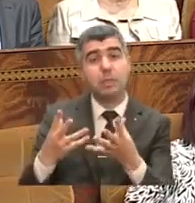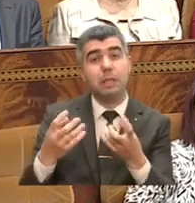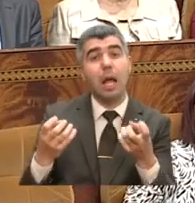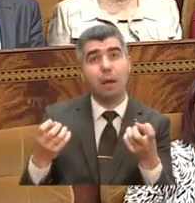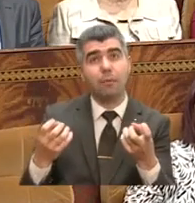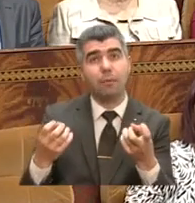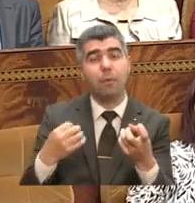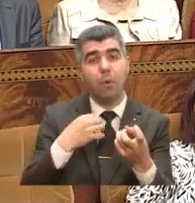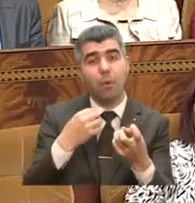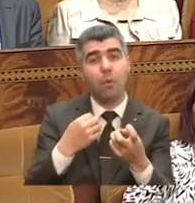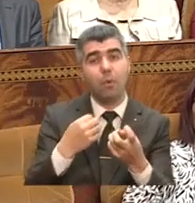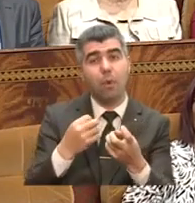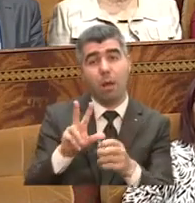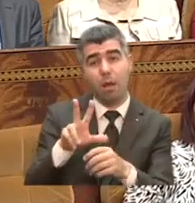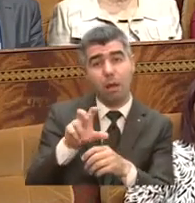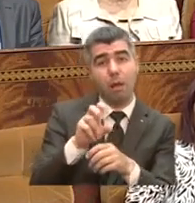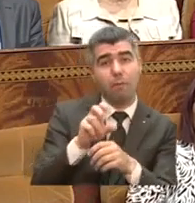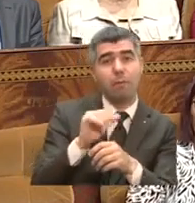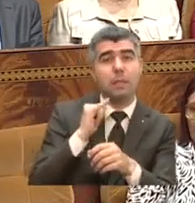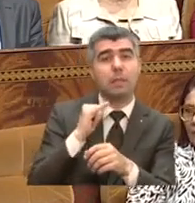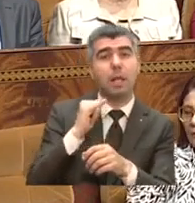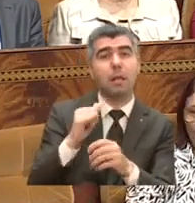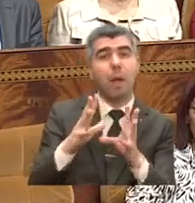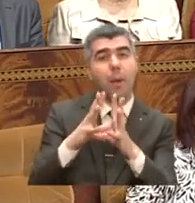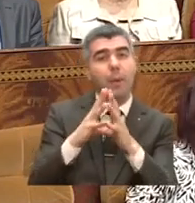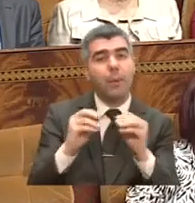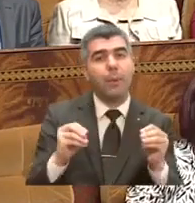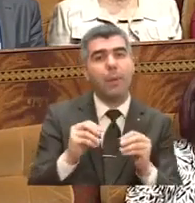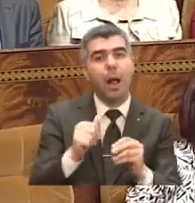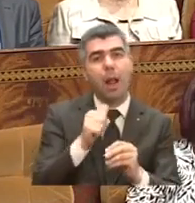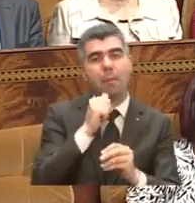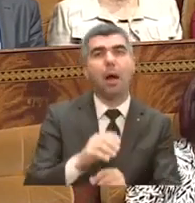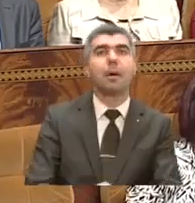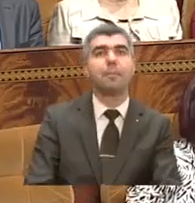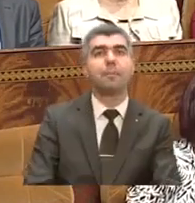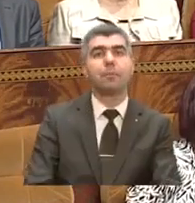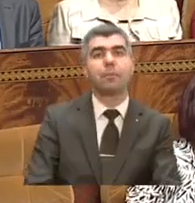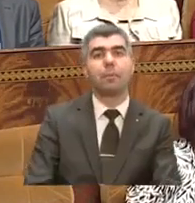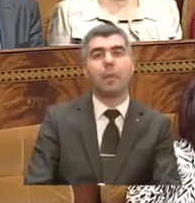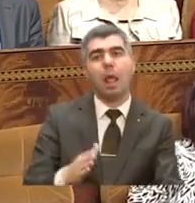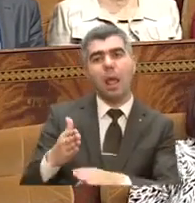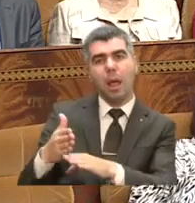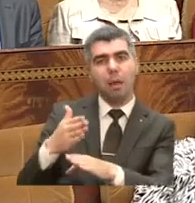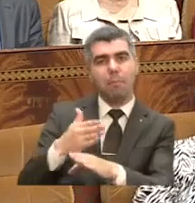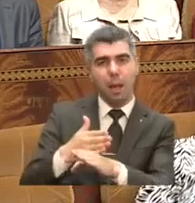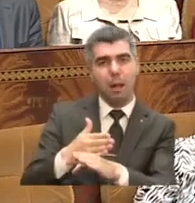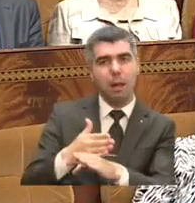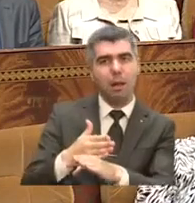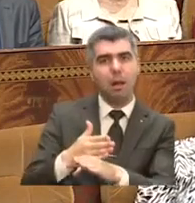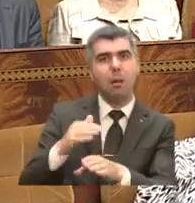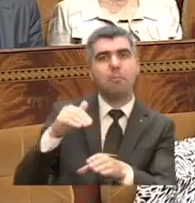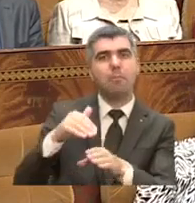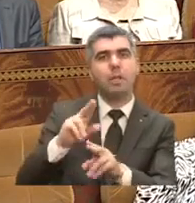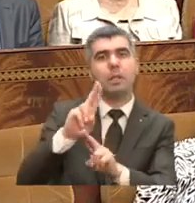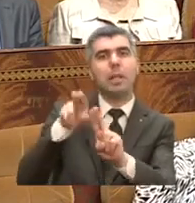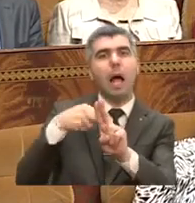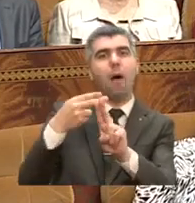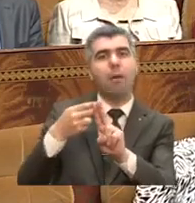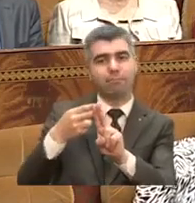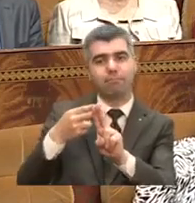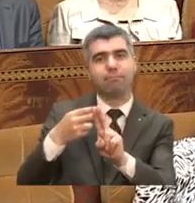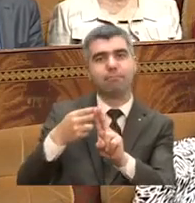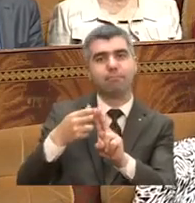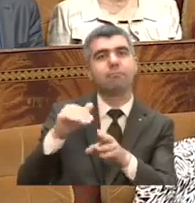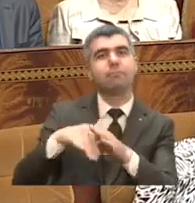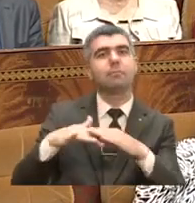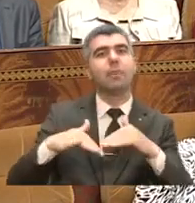ولكن يعرف ندرة المياه حادة جدا. كما وعدتم سيد الوزير في هذه القبة على أنكم في